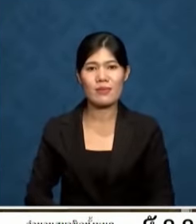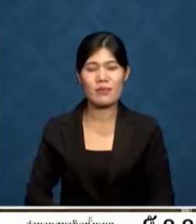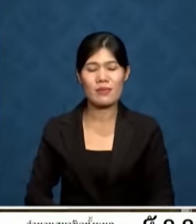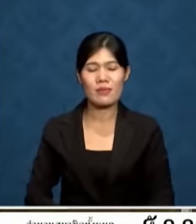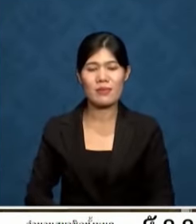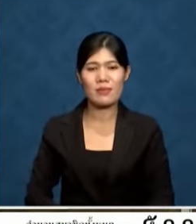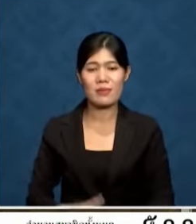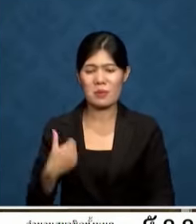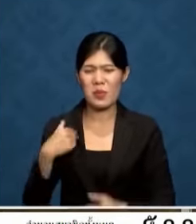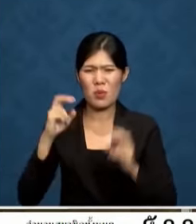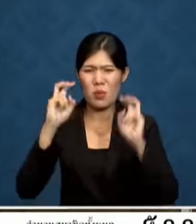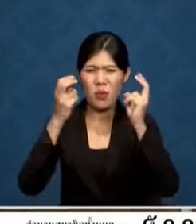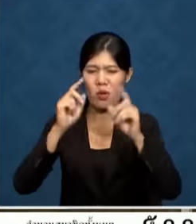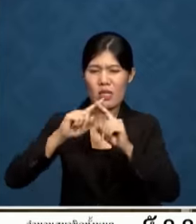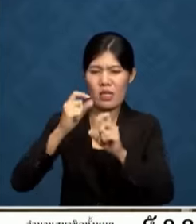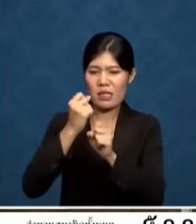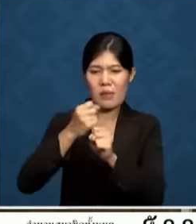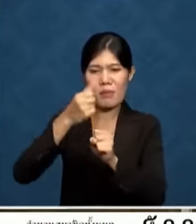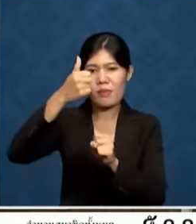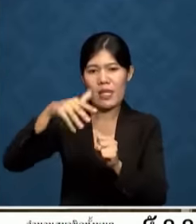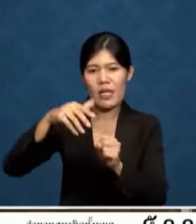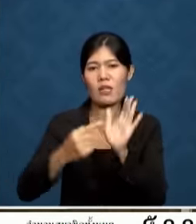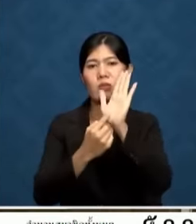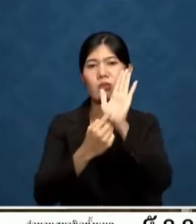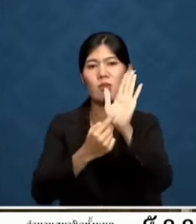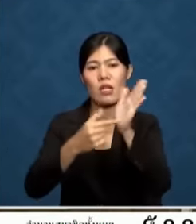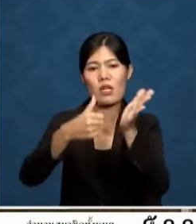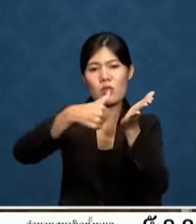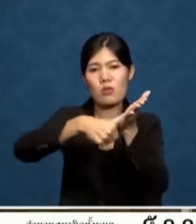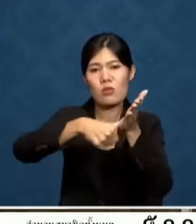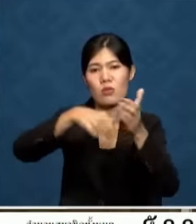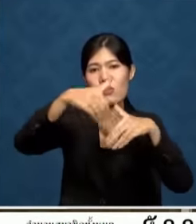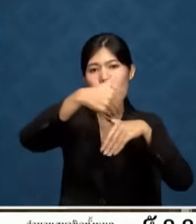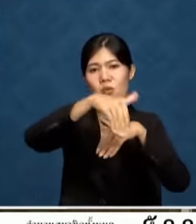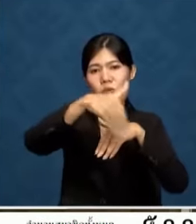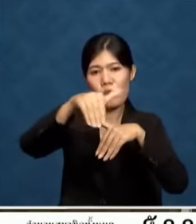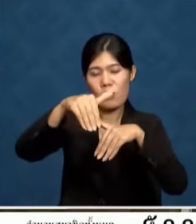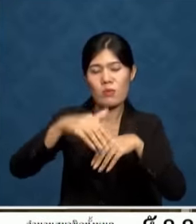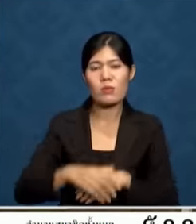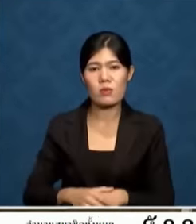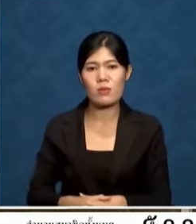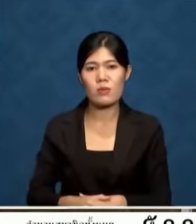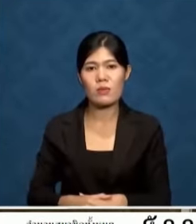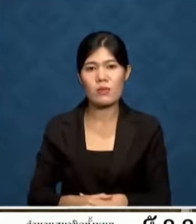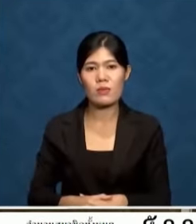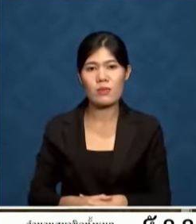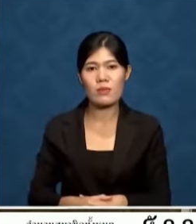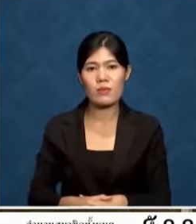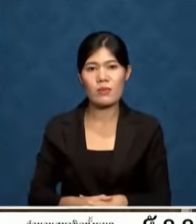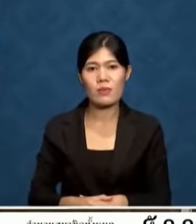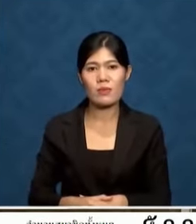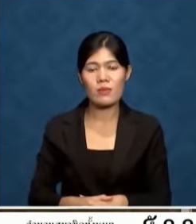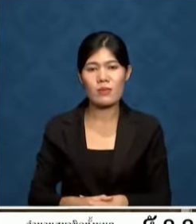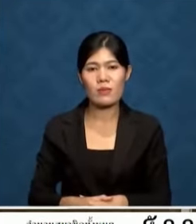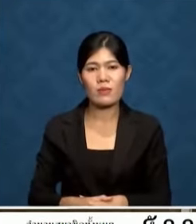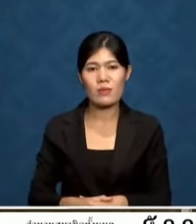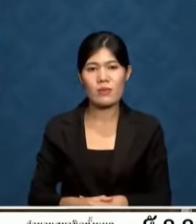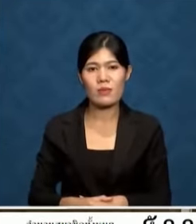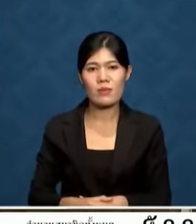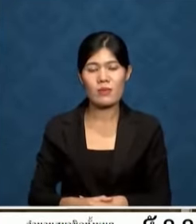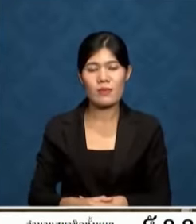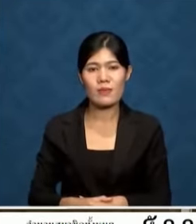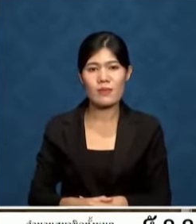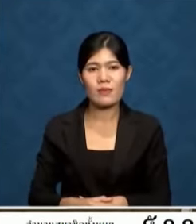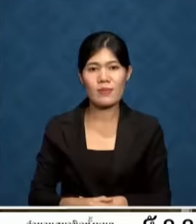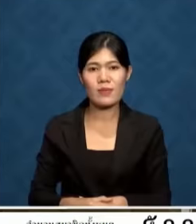ครับเช่นหนี้นอกระบบที่พูดเนี่ยไม่ได้แปลว่ารัฐบาลอย่าทำนะครับกราบเรียนเบื้องต้น